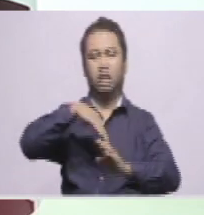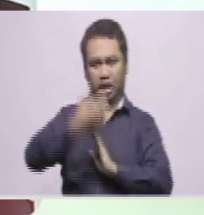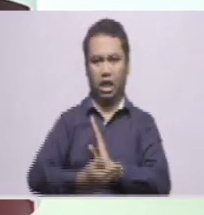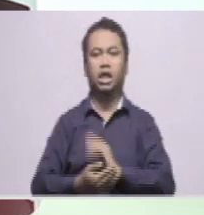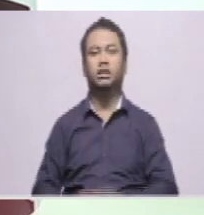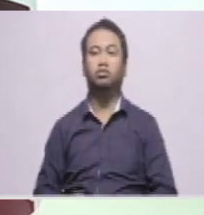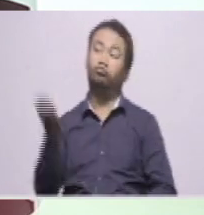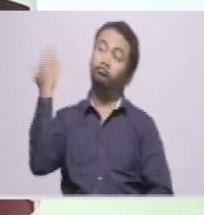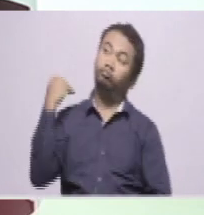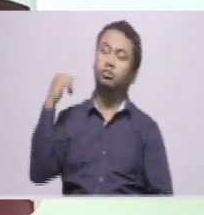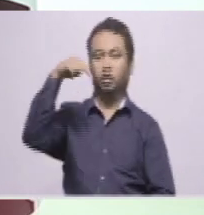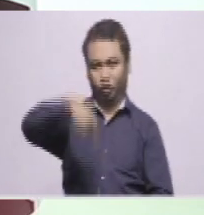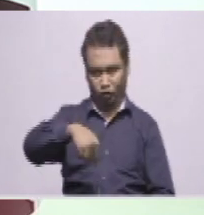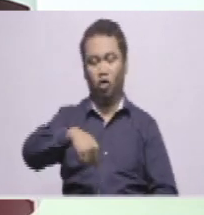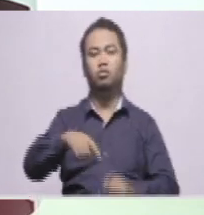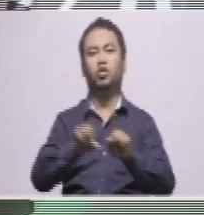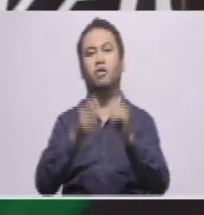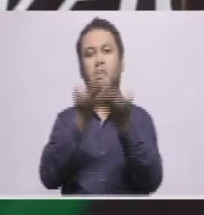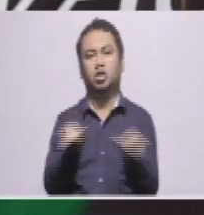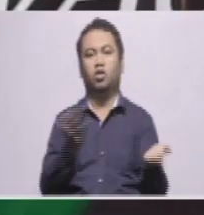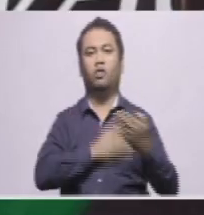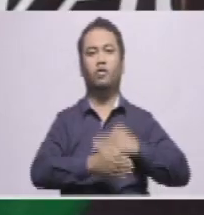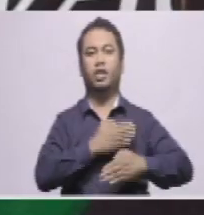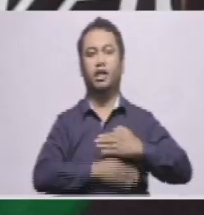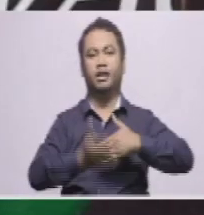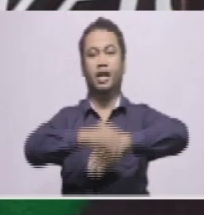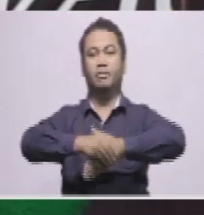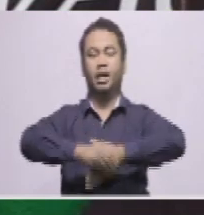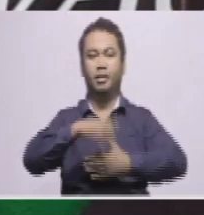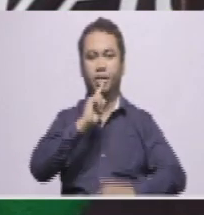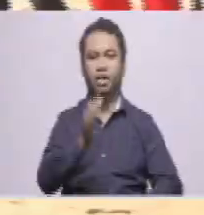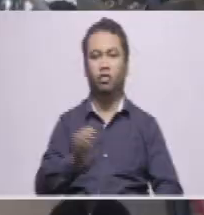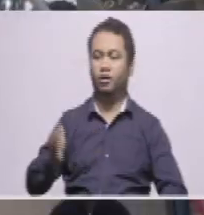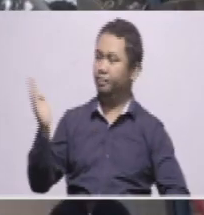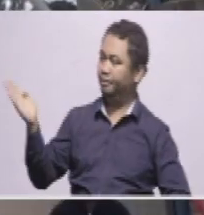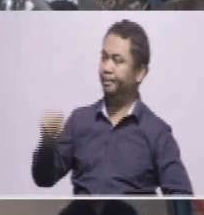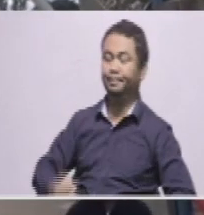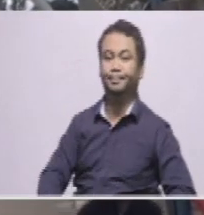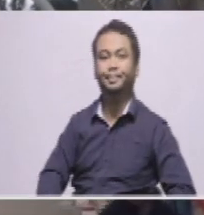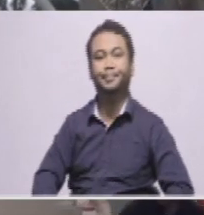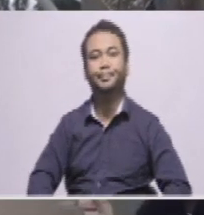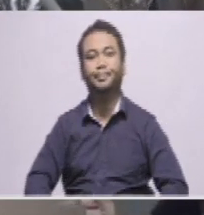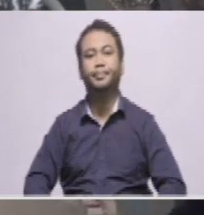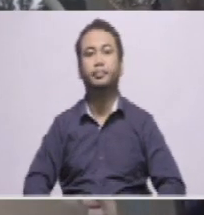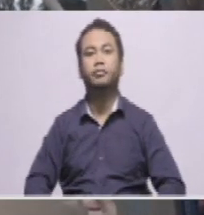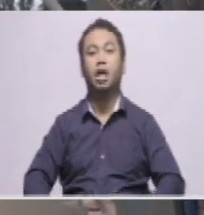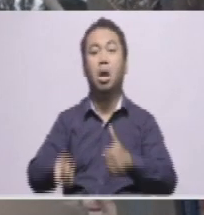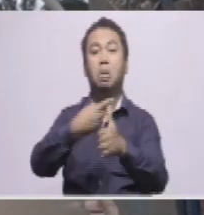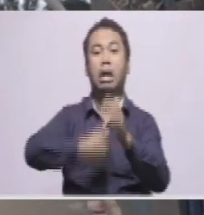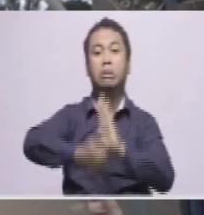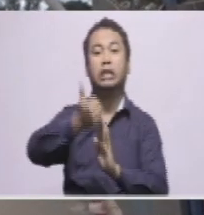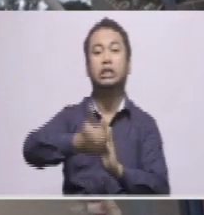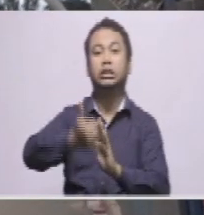ny sesy teto Madagasikara izay Priska Rakotondrandrazana no nanangona ny vaovao. Teto amin'ny INFA